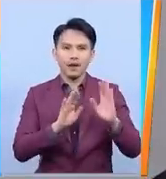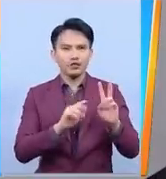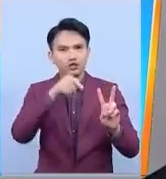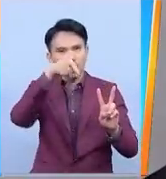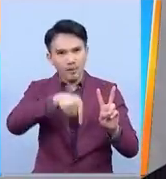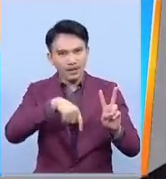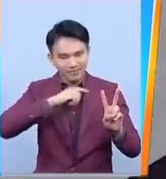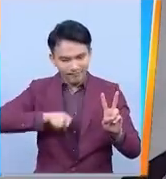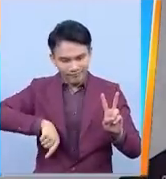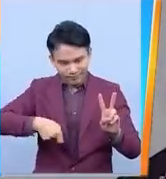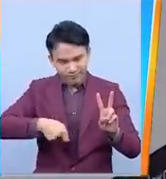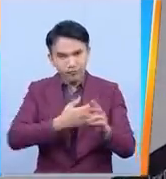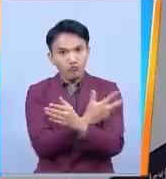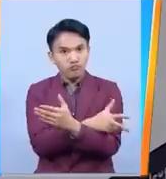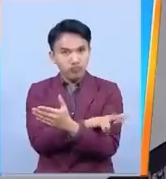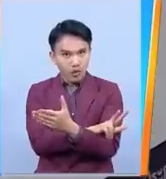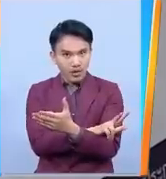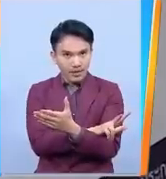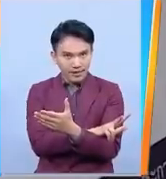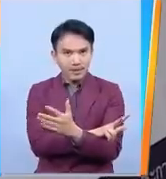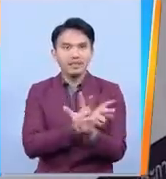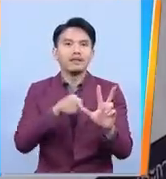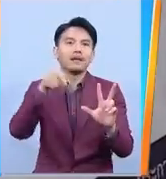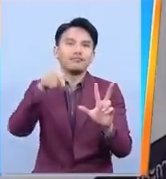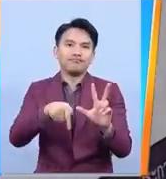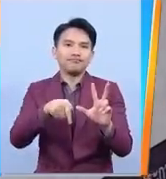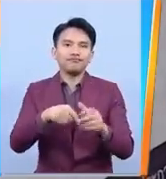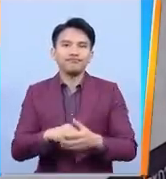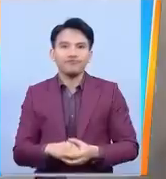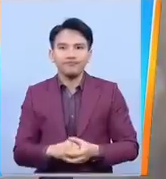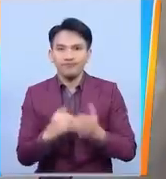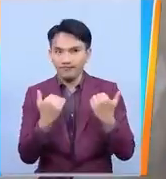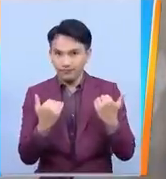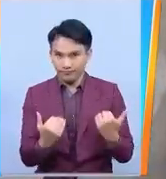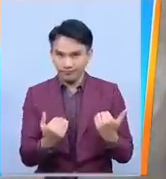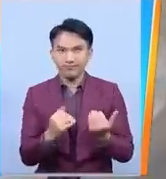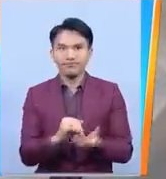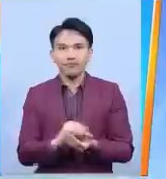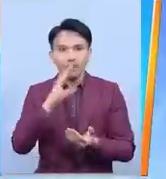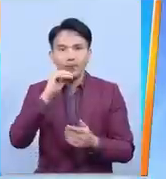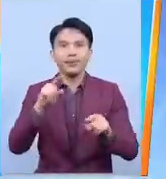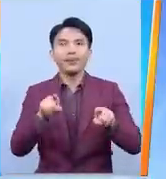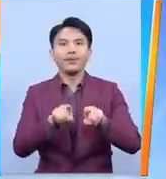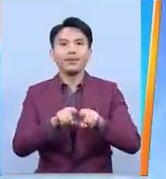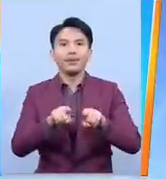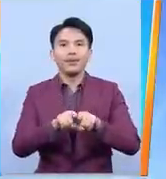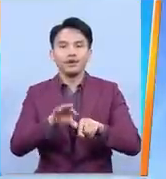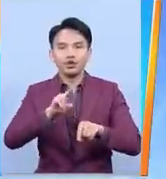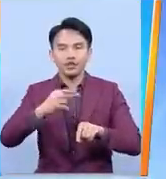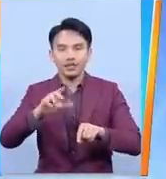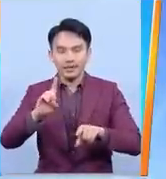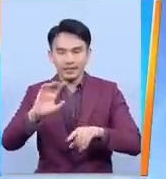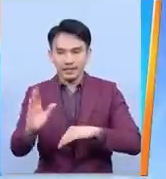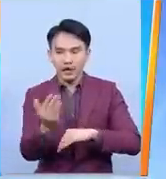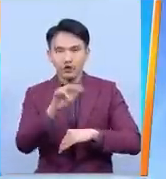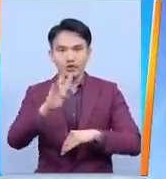จ่ายที่สุดเห็นว่าอยู่ที่ภูเก็ตหัวนึง 3,000บาทตอนนี้คุณชูวิทย์ก็พูดกับทางทีมข่าวช่อง 7 hdเนี่ยรายการเช้า